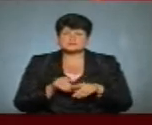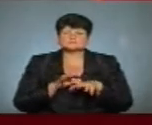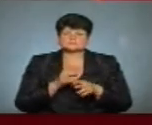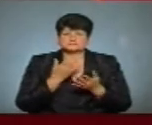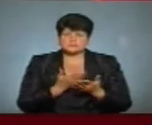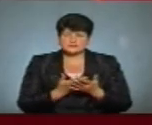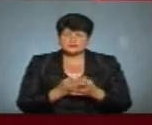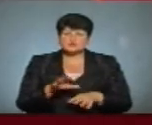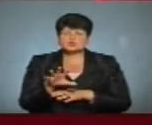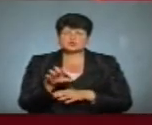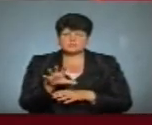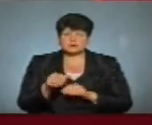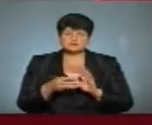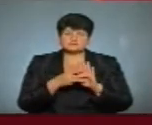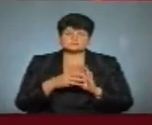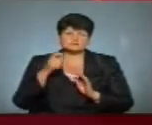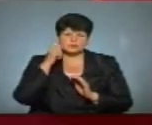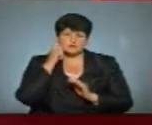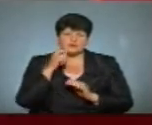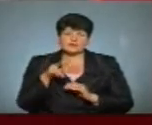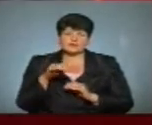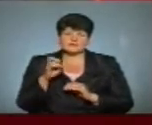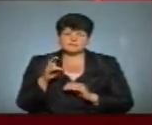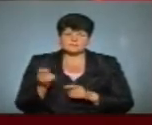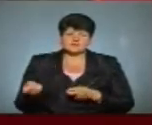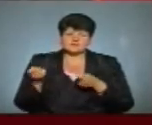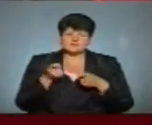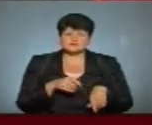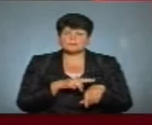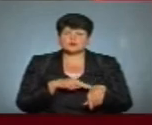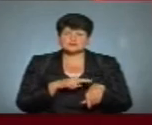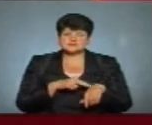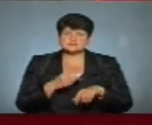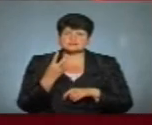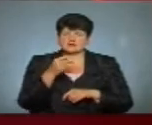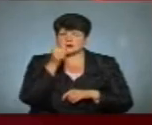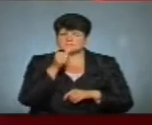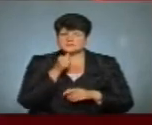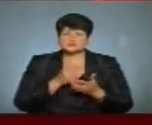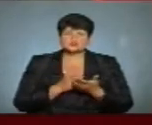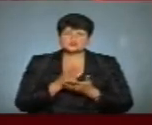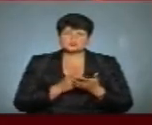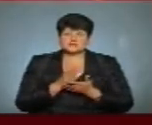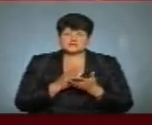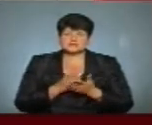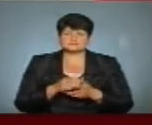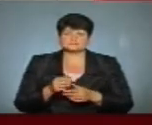Собаку для 8-річного Олександра Леськіва привезли тернопільські поліцейські, які 2 місяці служили на сході